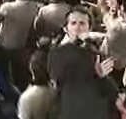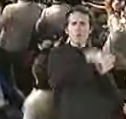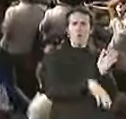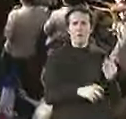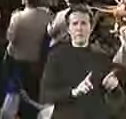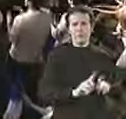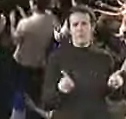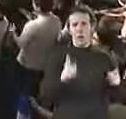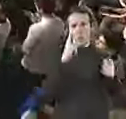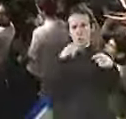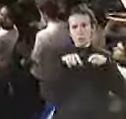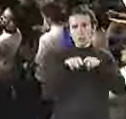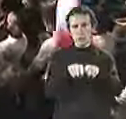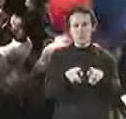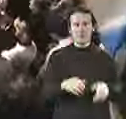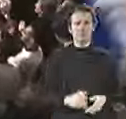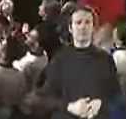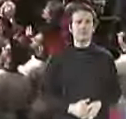justice.